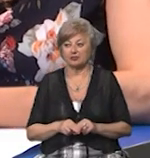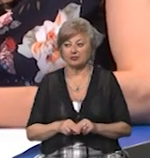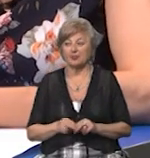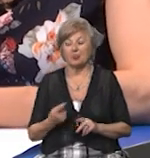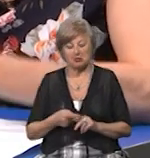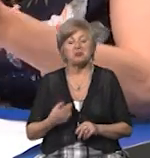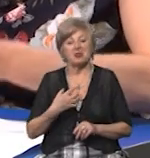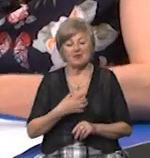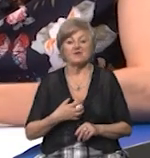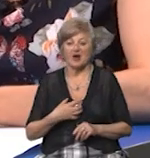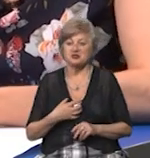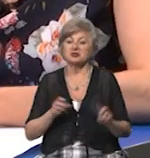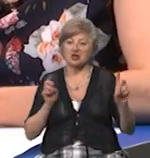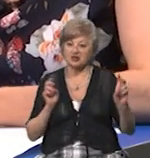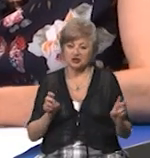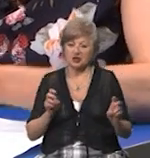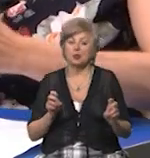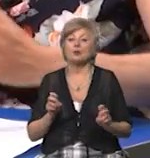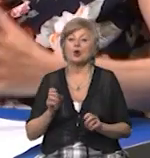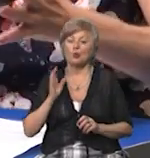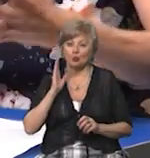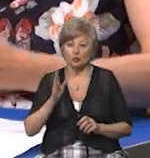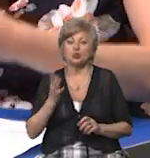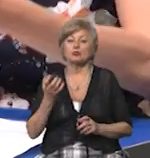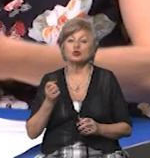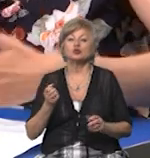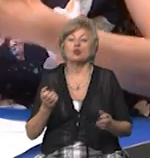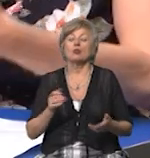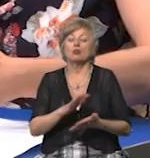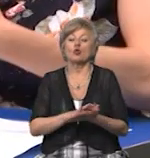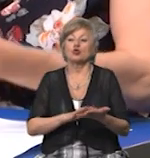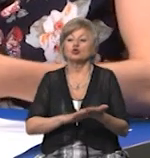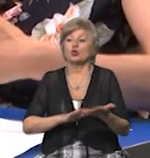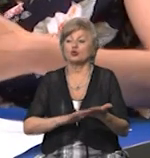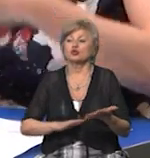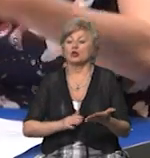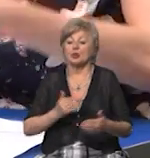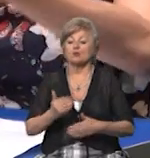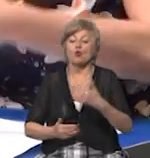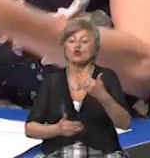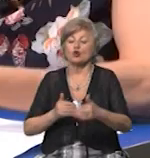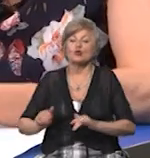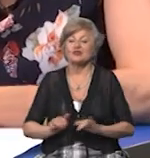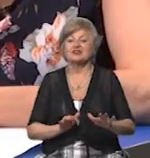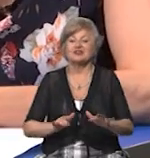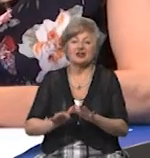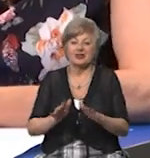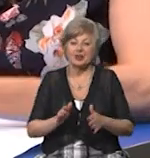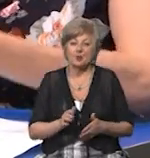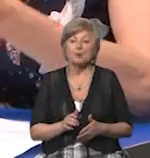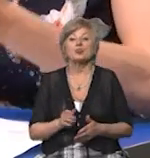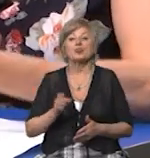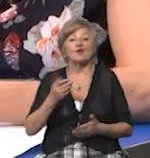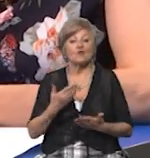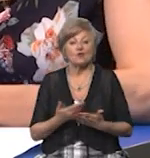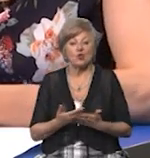тем Суспільного, тому точно там будуть наші новинарі. І беремо, продовжимо. Це і є покроковий рух, велосипедний такий рух. А